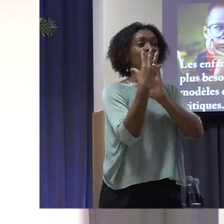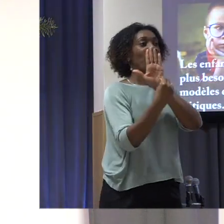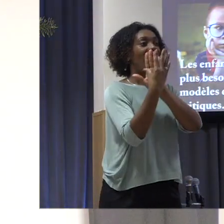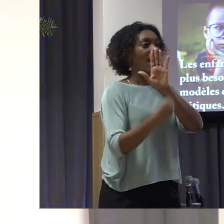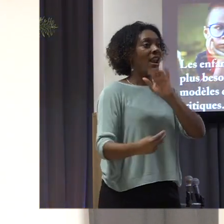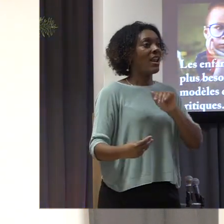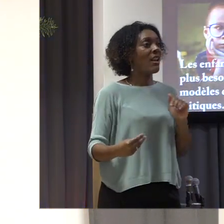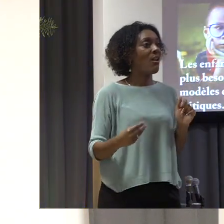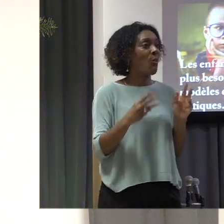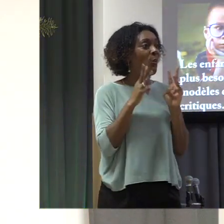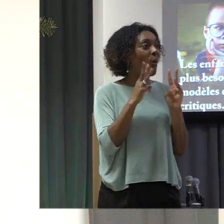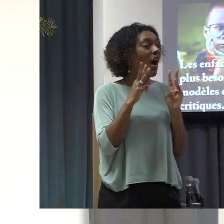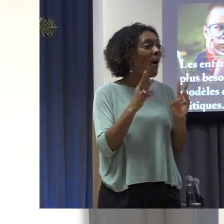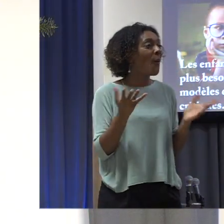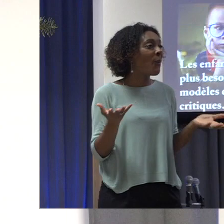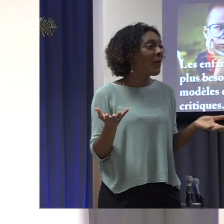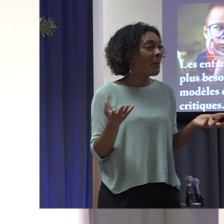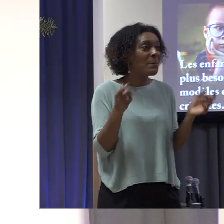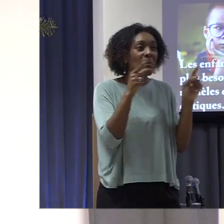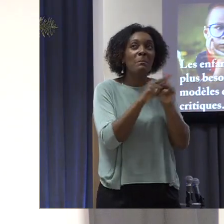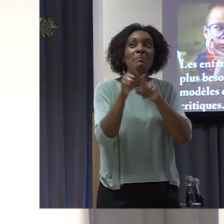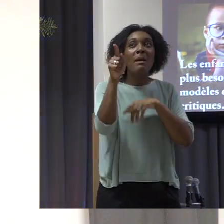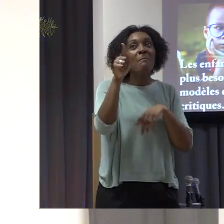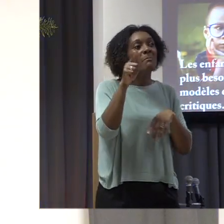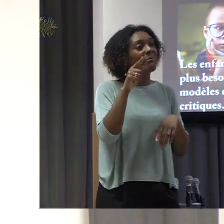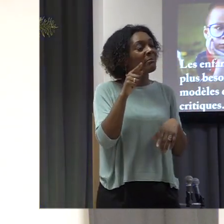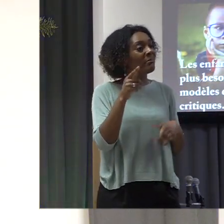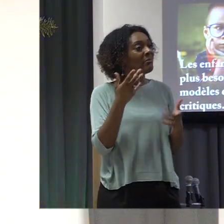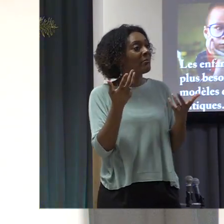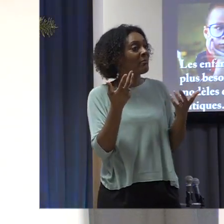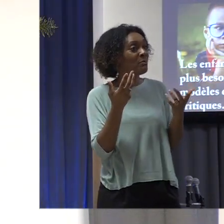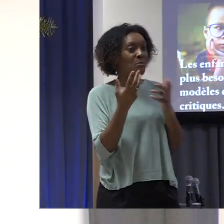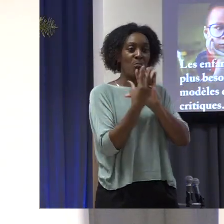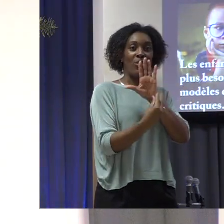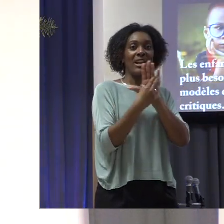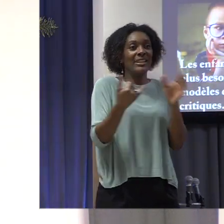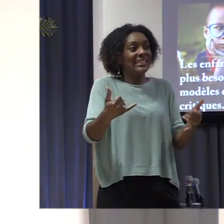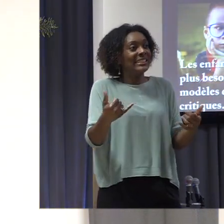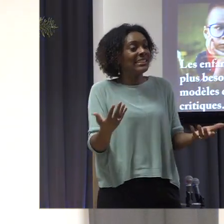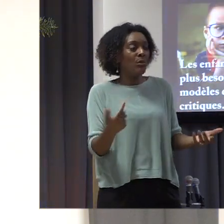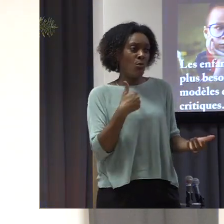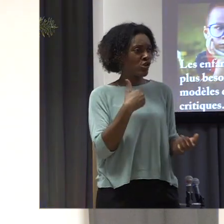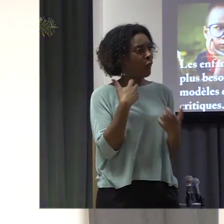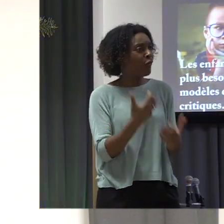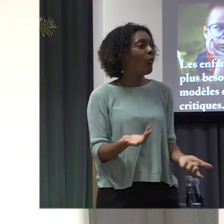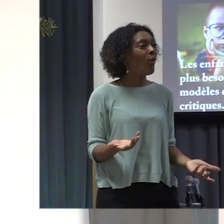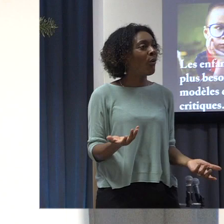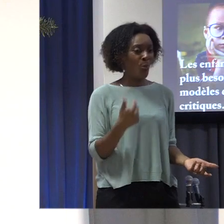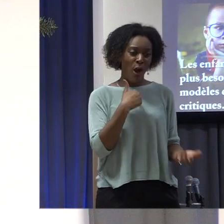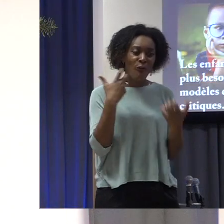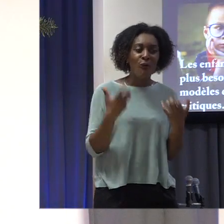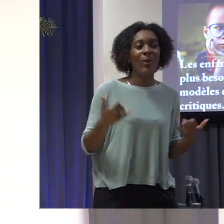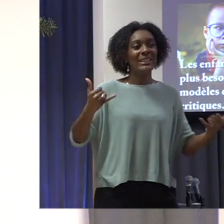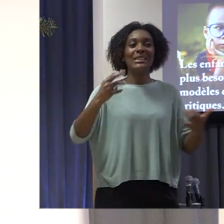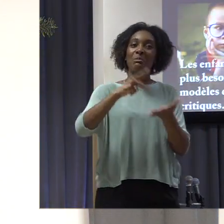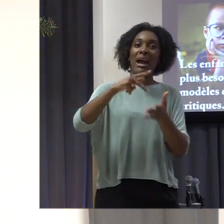Il a été dit ici de Thessalonique que cette Église était un modèle pour tous. Moi, j'aimerais qu'un jour on puisse dire